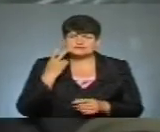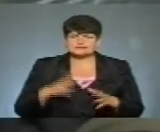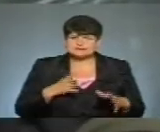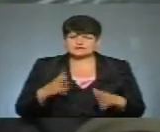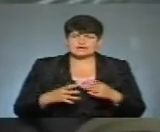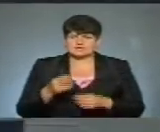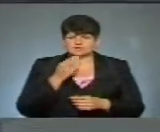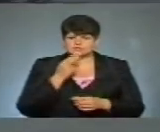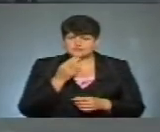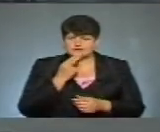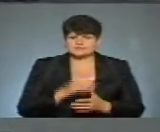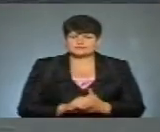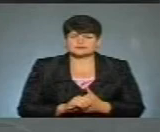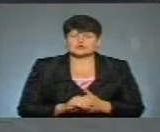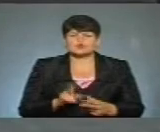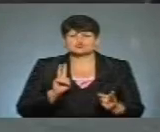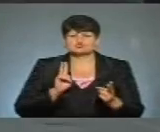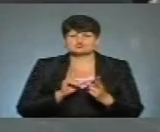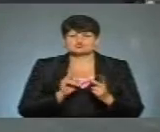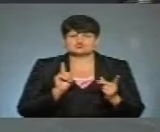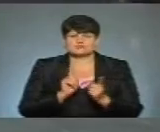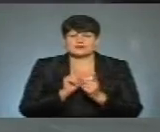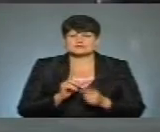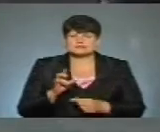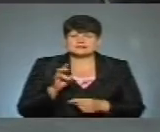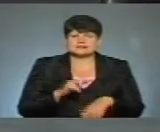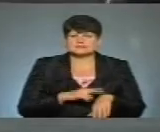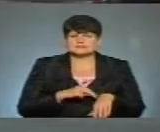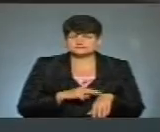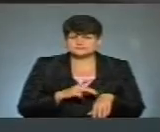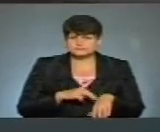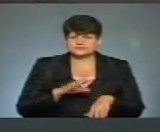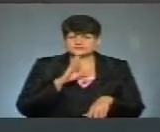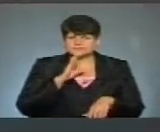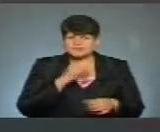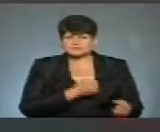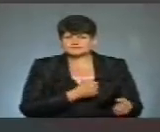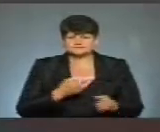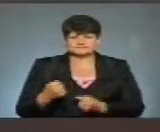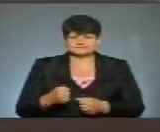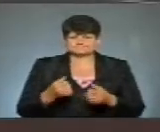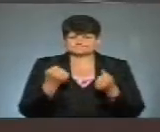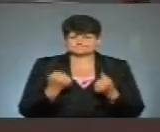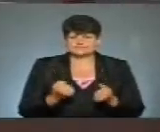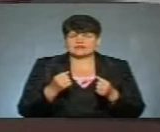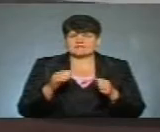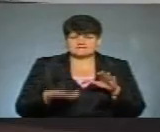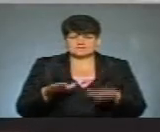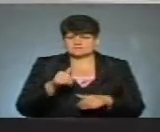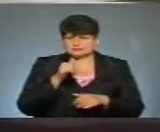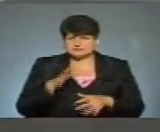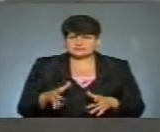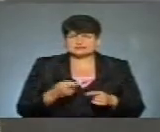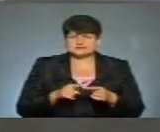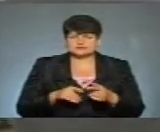в харчуванні. Суперниця Наталії, інспекторка поліції Людмила Біблєв, дотягнути манекен не змогла. Зробити це їй допоміг